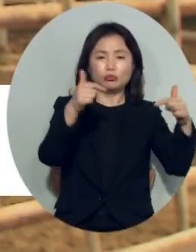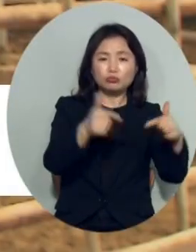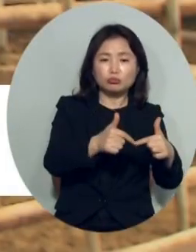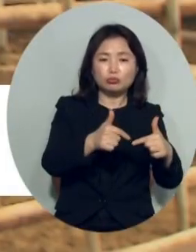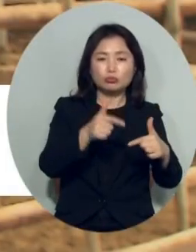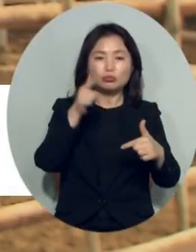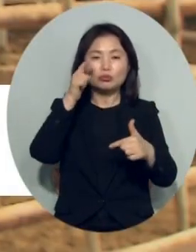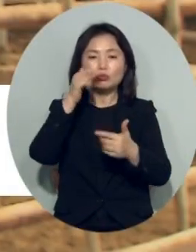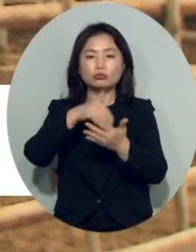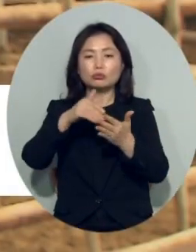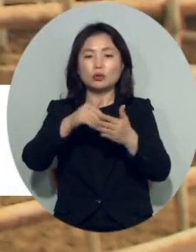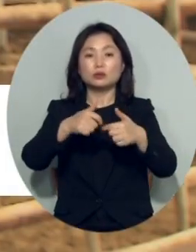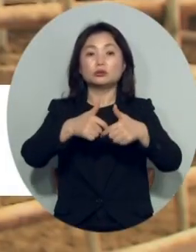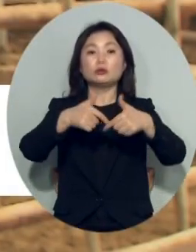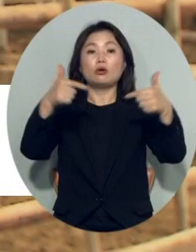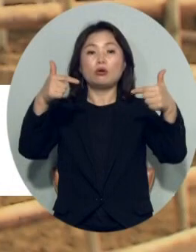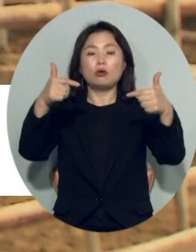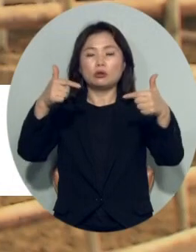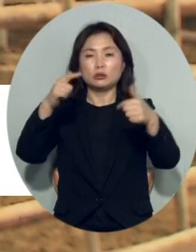소마리 수는 많아지고